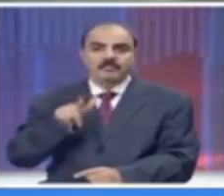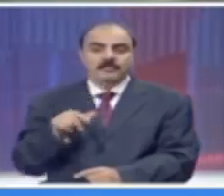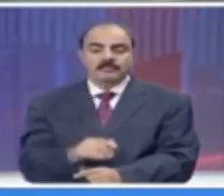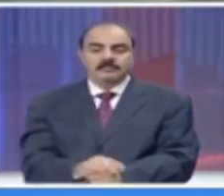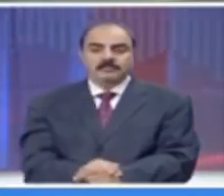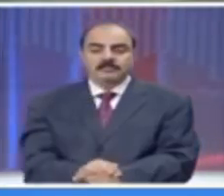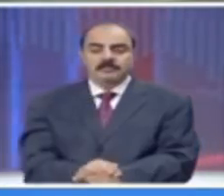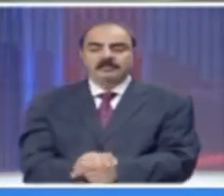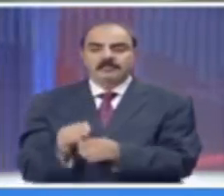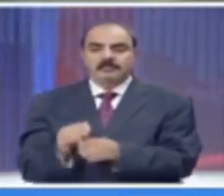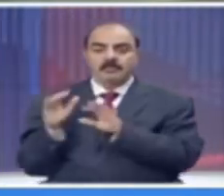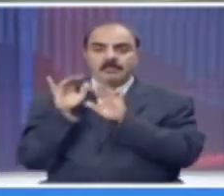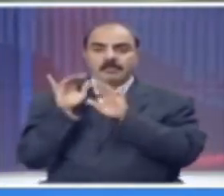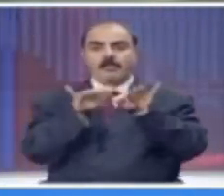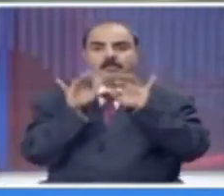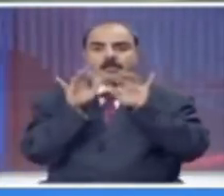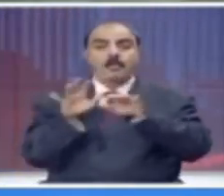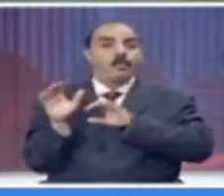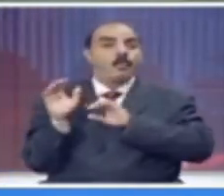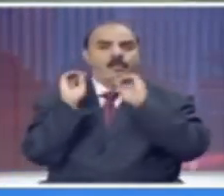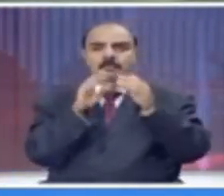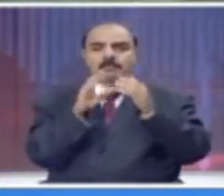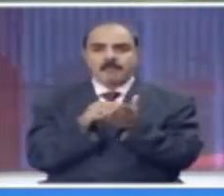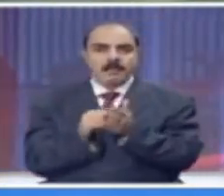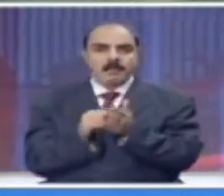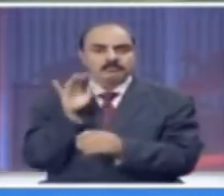لترامب في 2016 وكانت تعطي أصواتها منذ